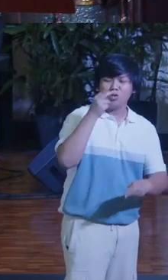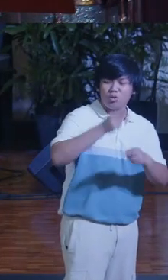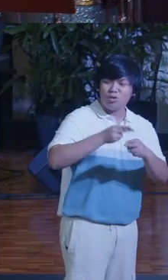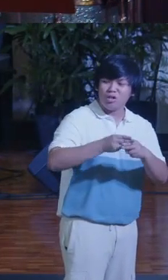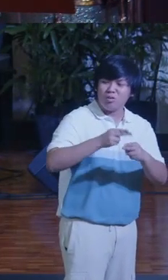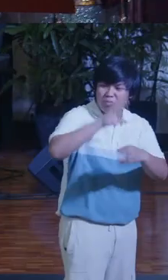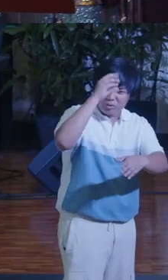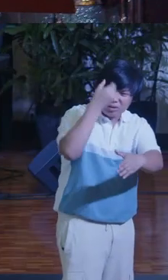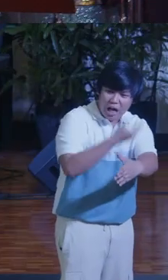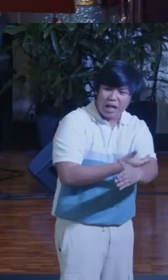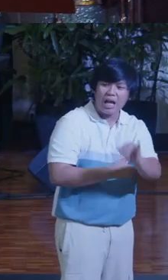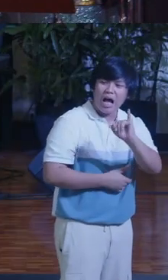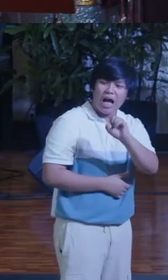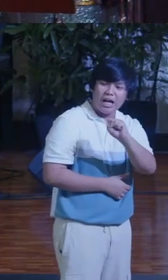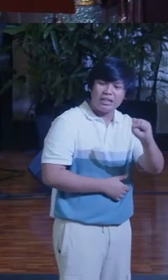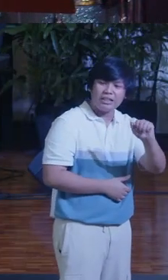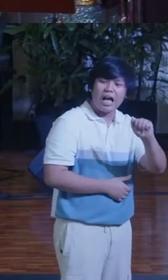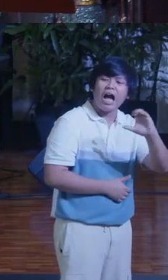So, yung anak